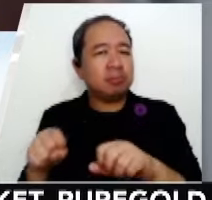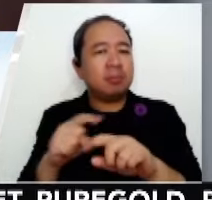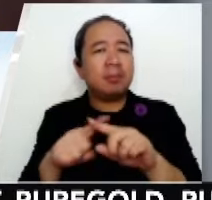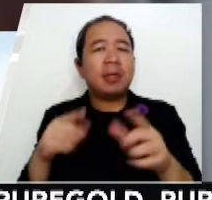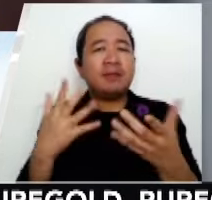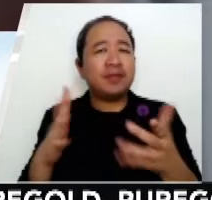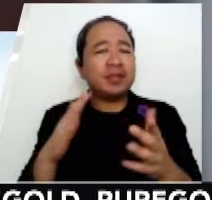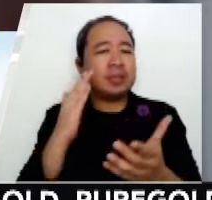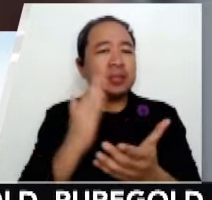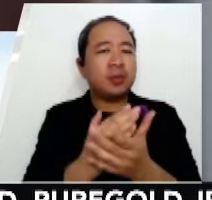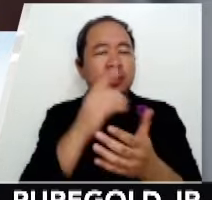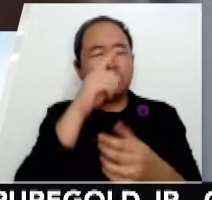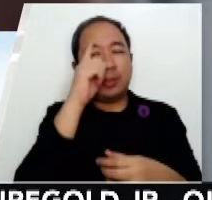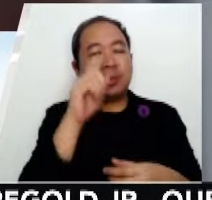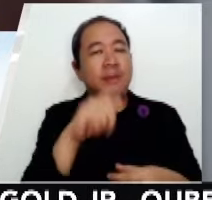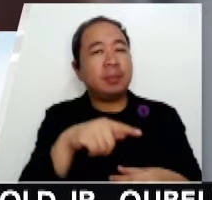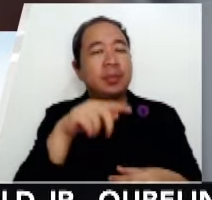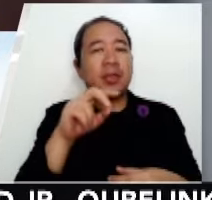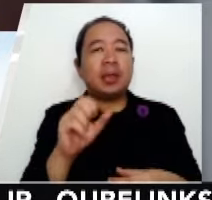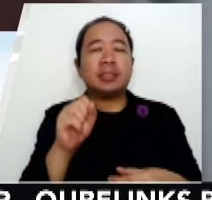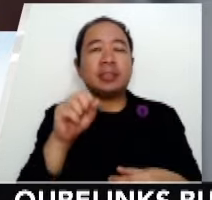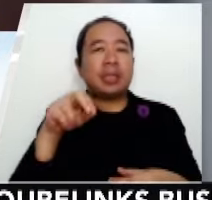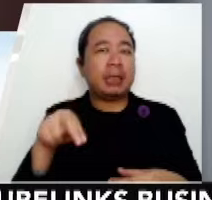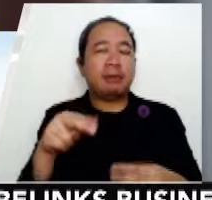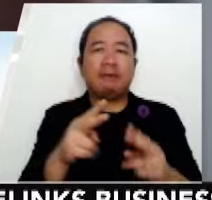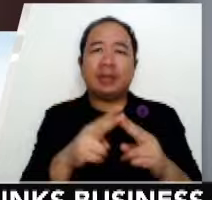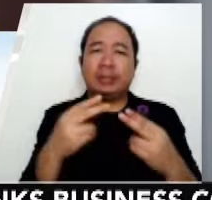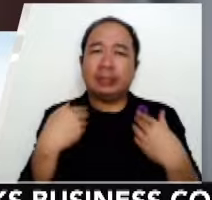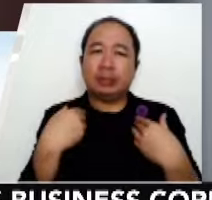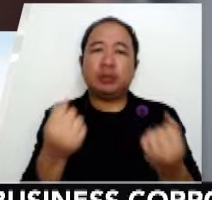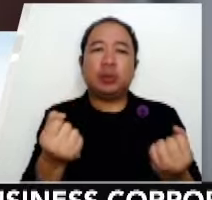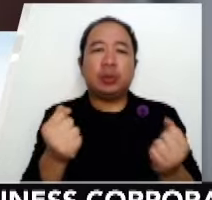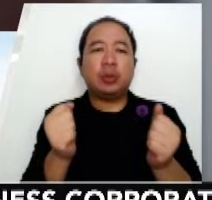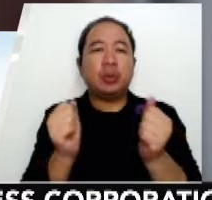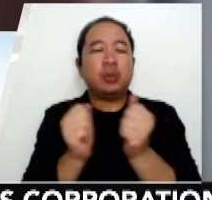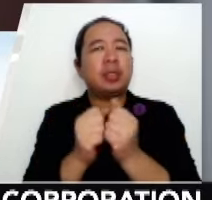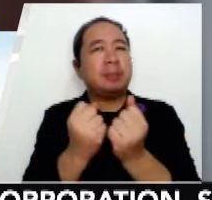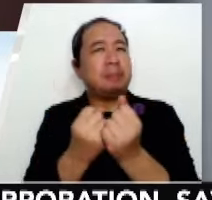PSN is very strong together with our training institutions on